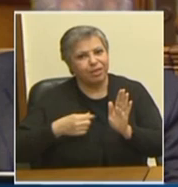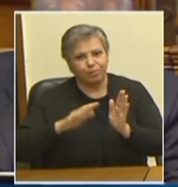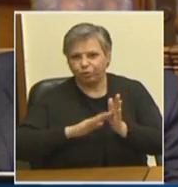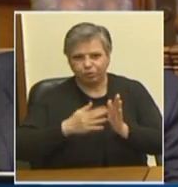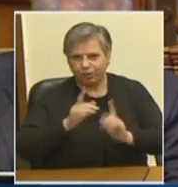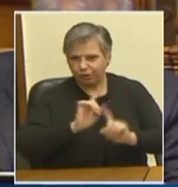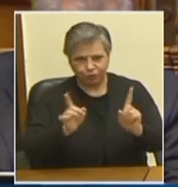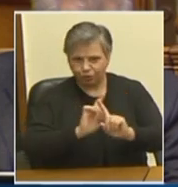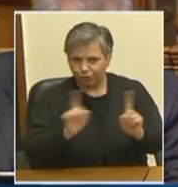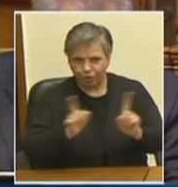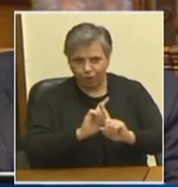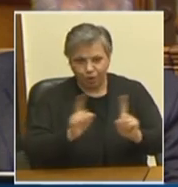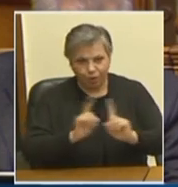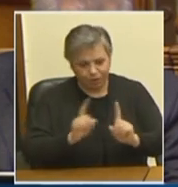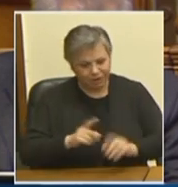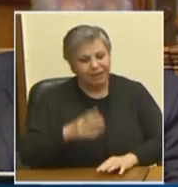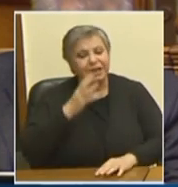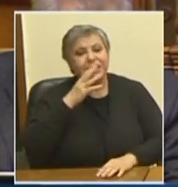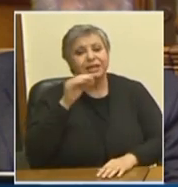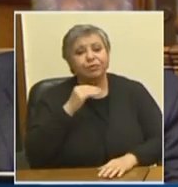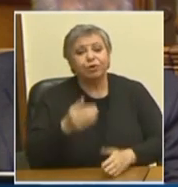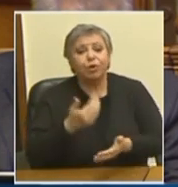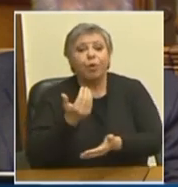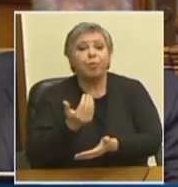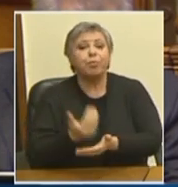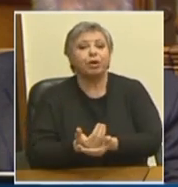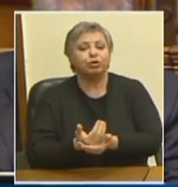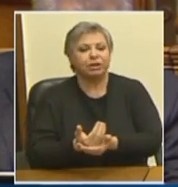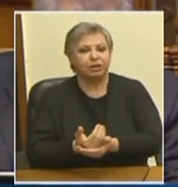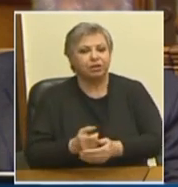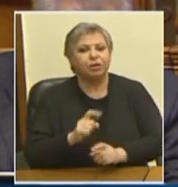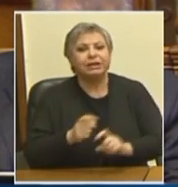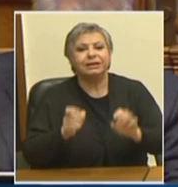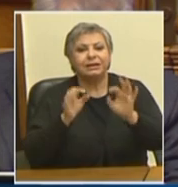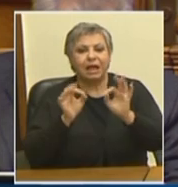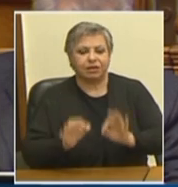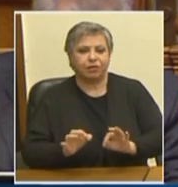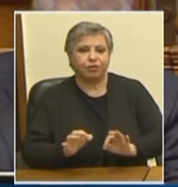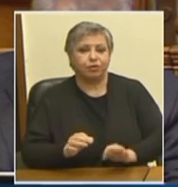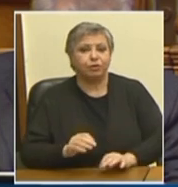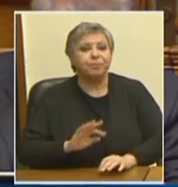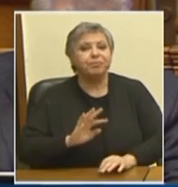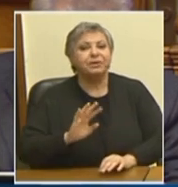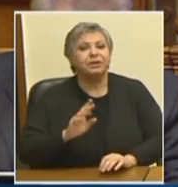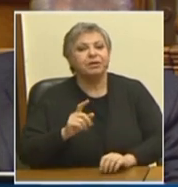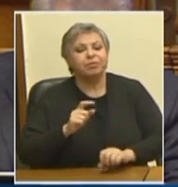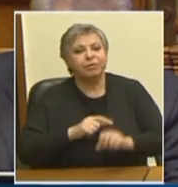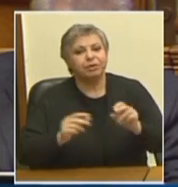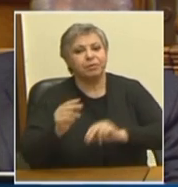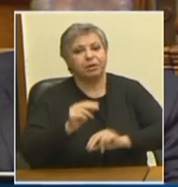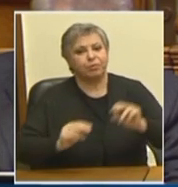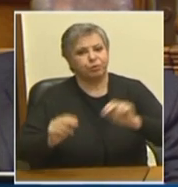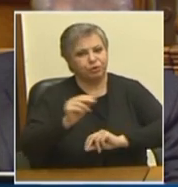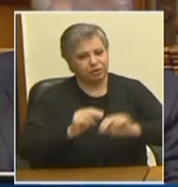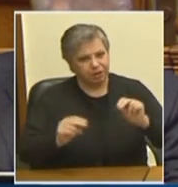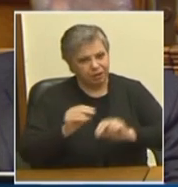σας πρότεινα σε μία συμφωνία που έχει έναν ιδιαίτερο ιστορικό χαρακτήρα και έρχεται να δώσει μία